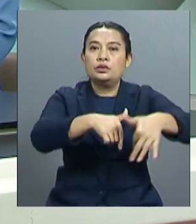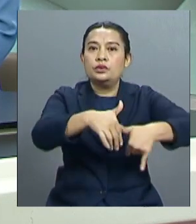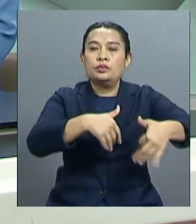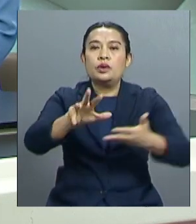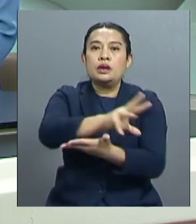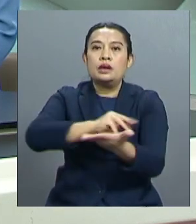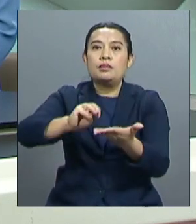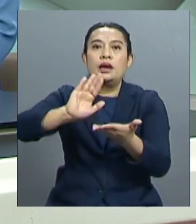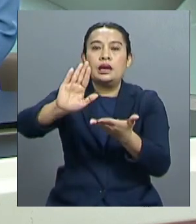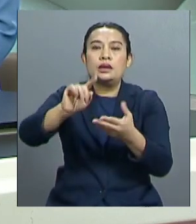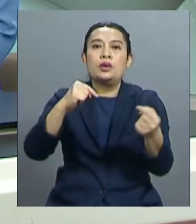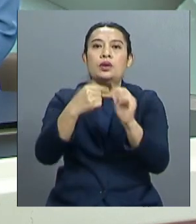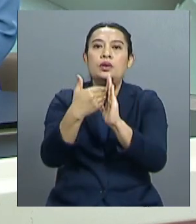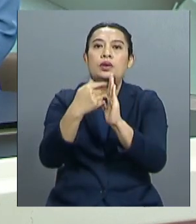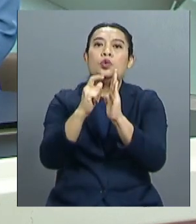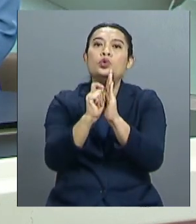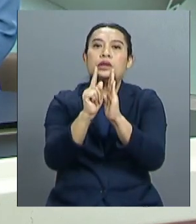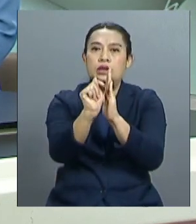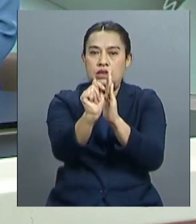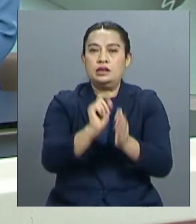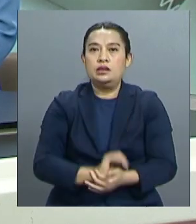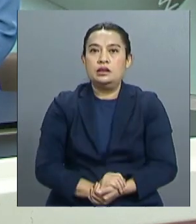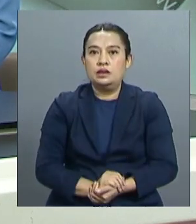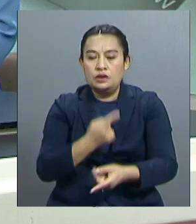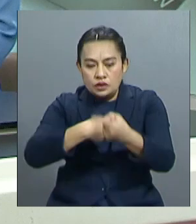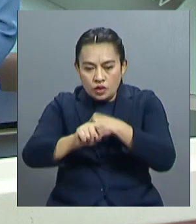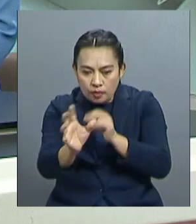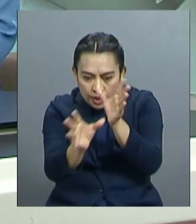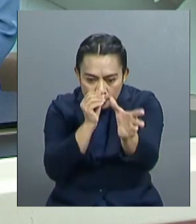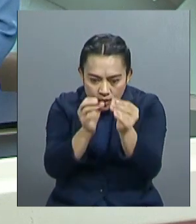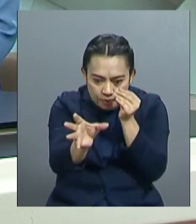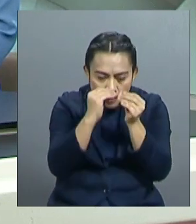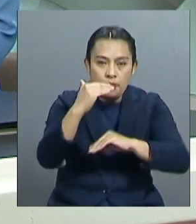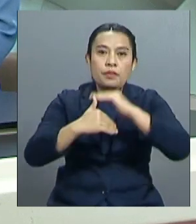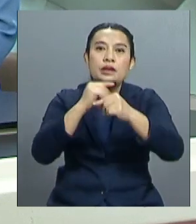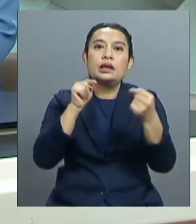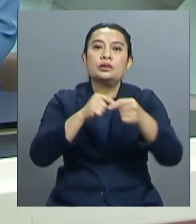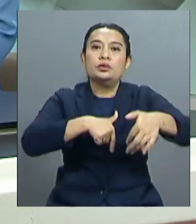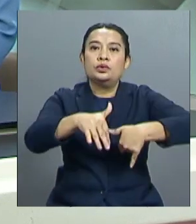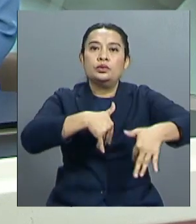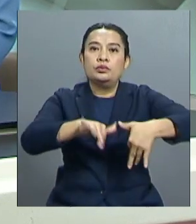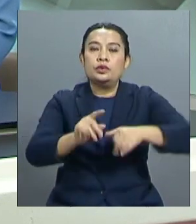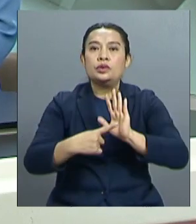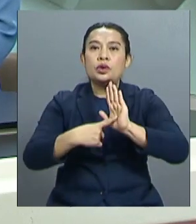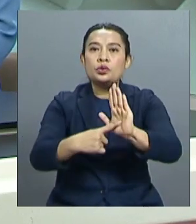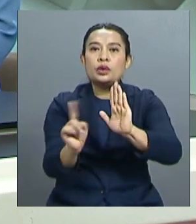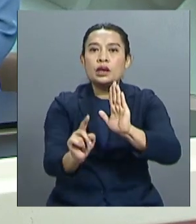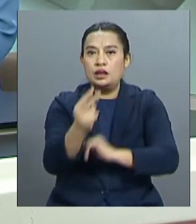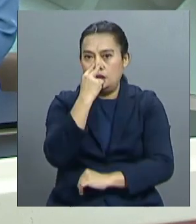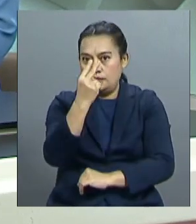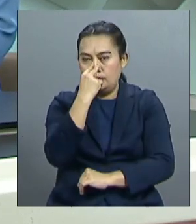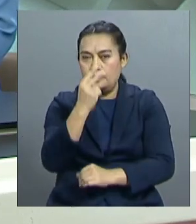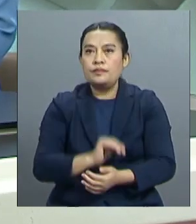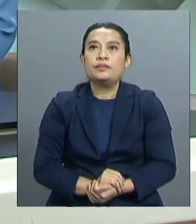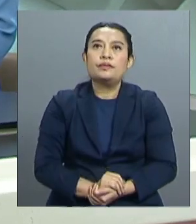ยราชภัฏอุตรดิตถ์นะครับที่พวกเขาเนี่ยออกไปเรียนรู้สังเกตแล้วก็พัฒนาชุมชนจะเป็นตัวอย่างอย่างไรนะครับติดตามจากการร